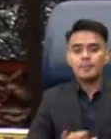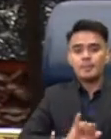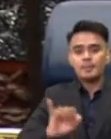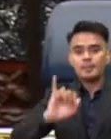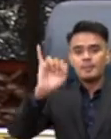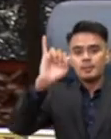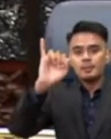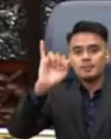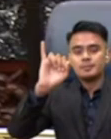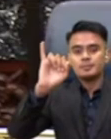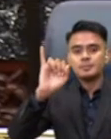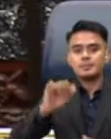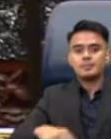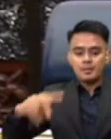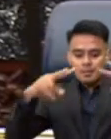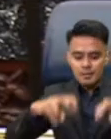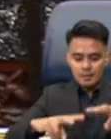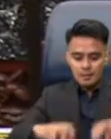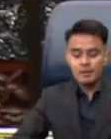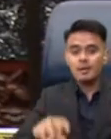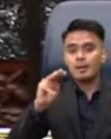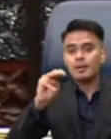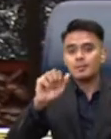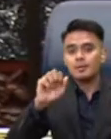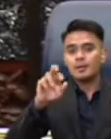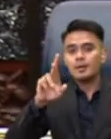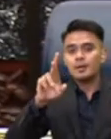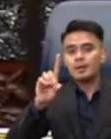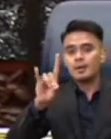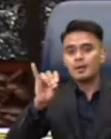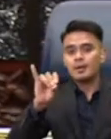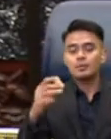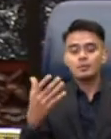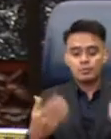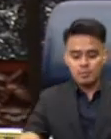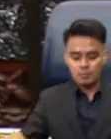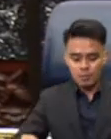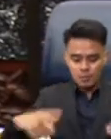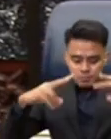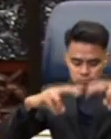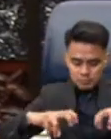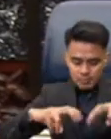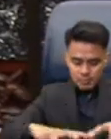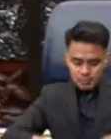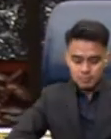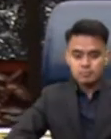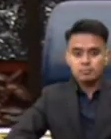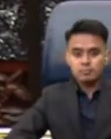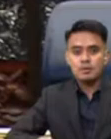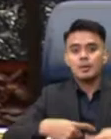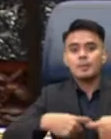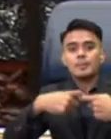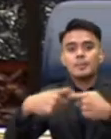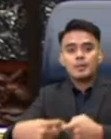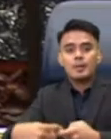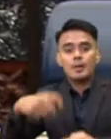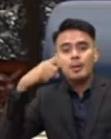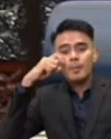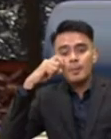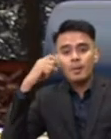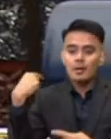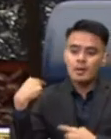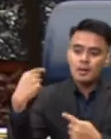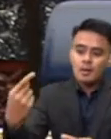Penyelidikan dan kemajuan pertanian Malaysia Mardi telah melaksanakan kajian penyelidikan berkaitan bawang sejak